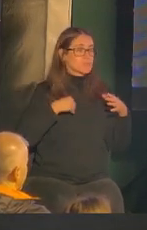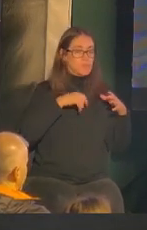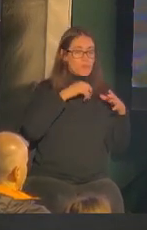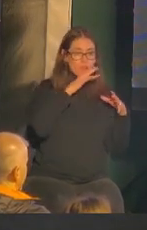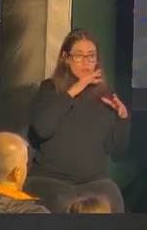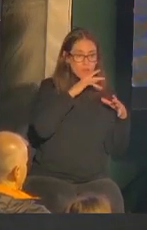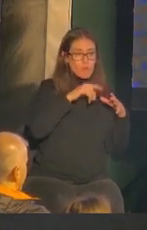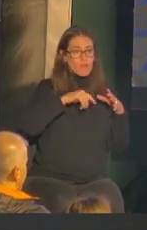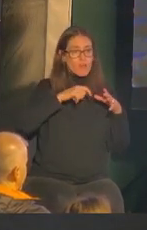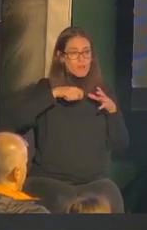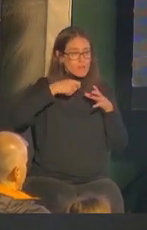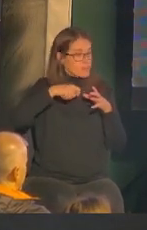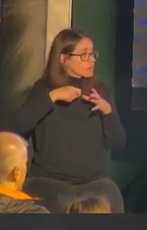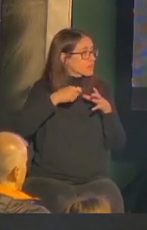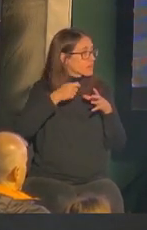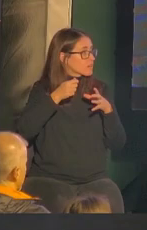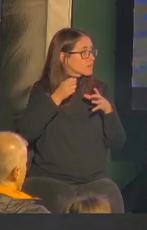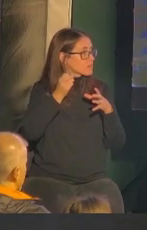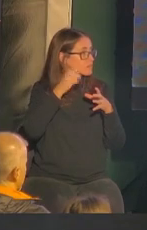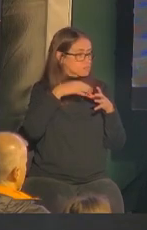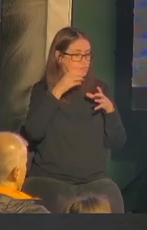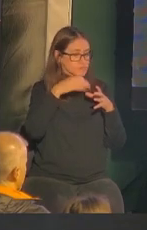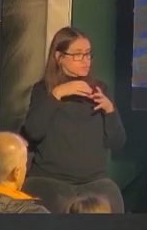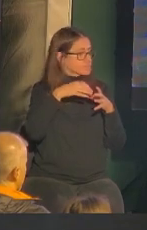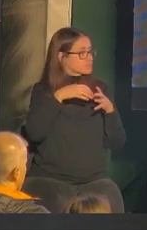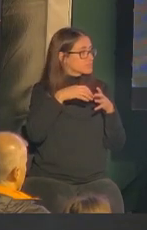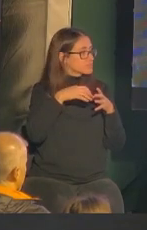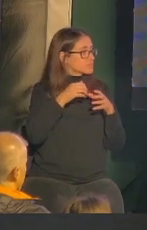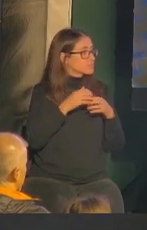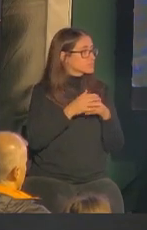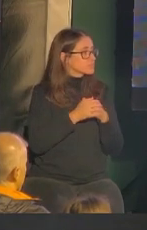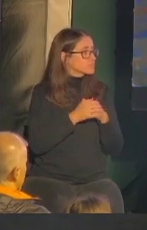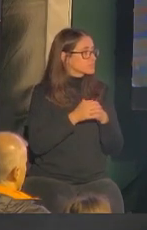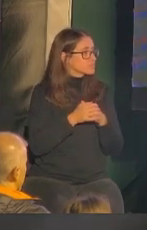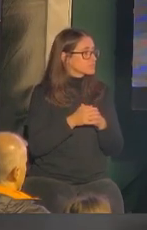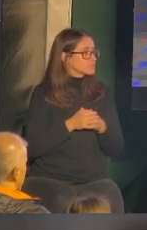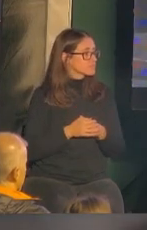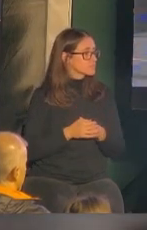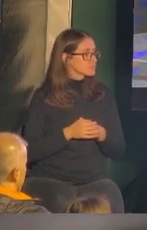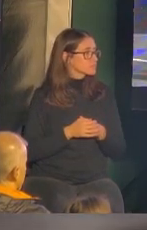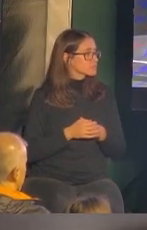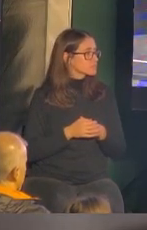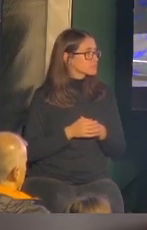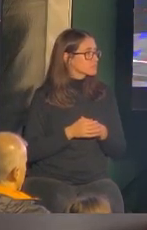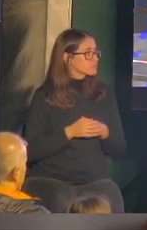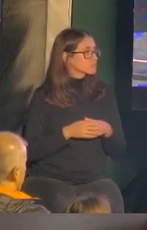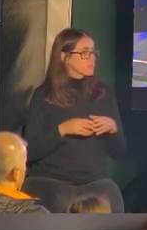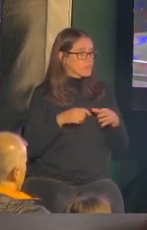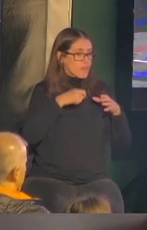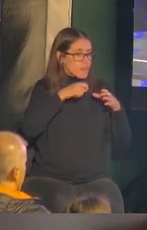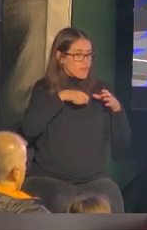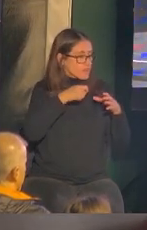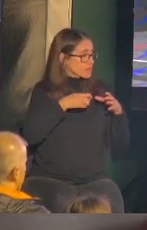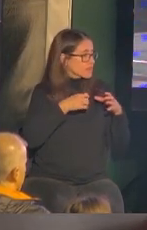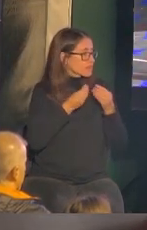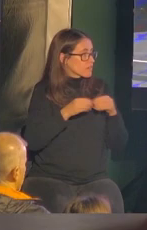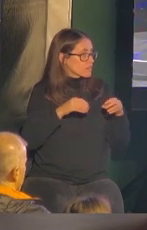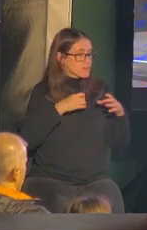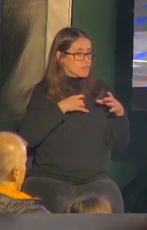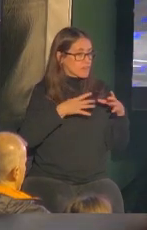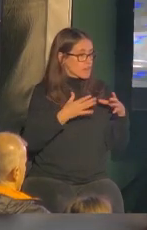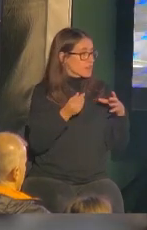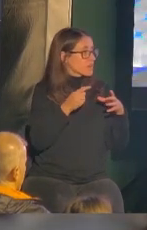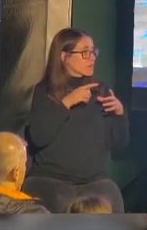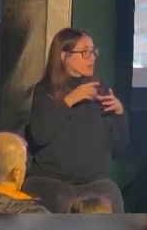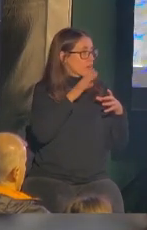l'aigua... Bé, vaig per parts. Primer barrejo la clara, després l'aigua, que en aquest cas l'aigua també es podria